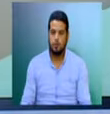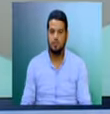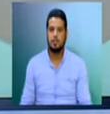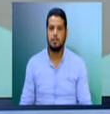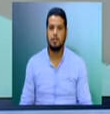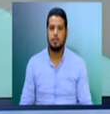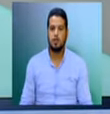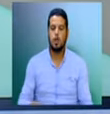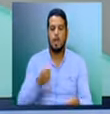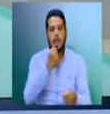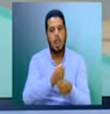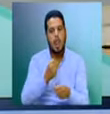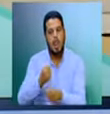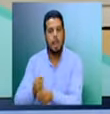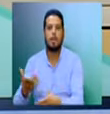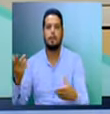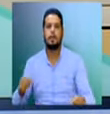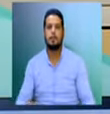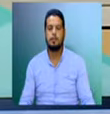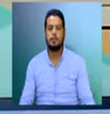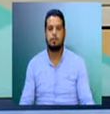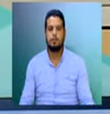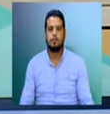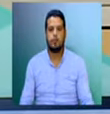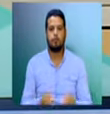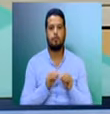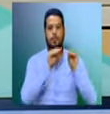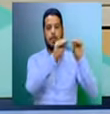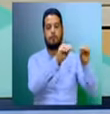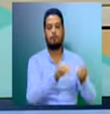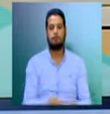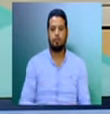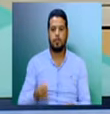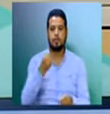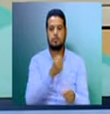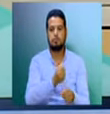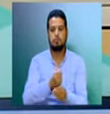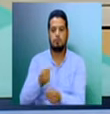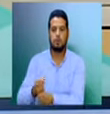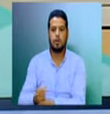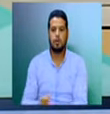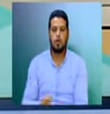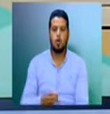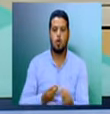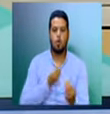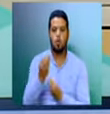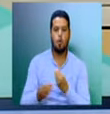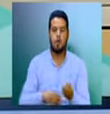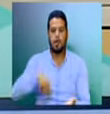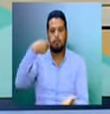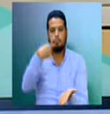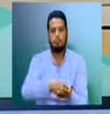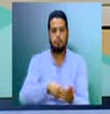من ناحية الشغل، وتوفير توفير شغل مناسب أو توفير منحة مناسبة